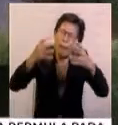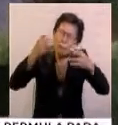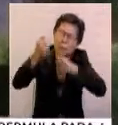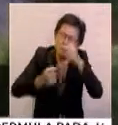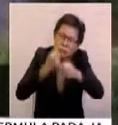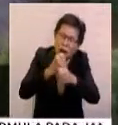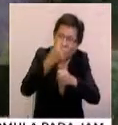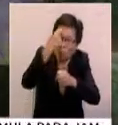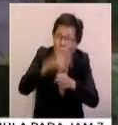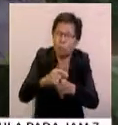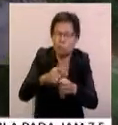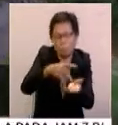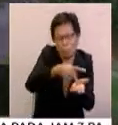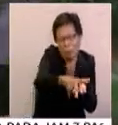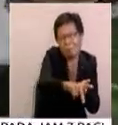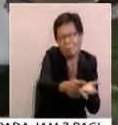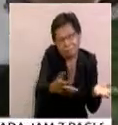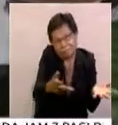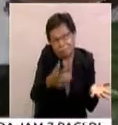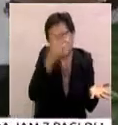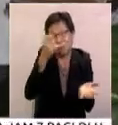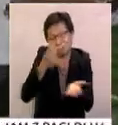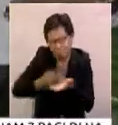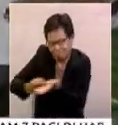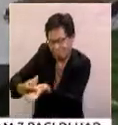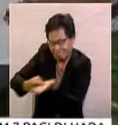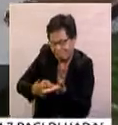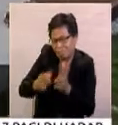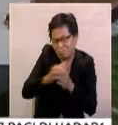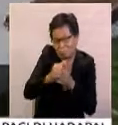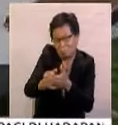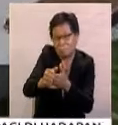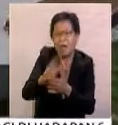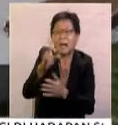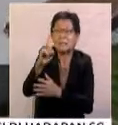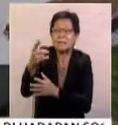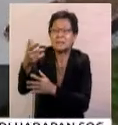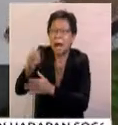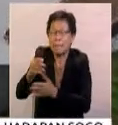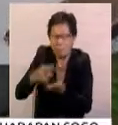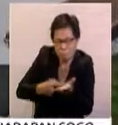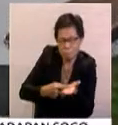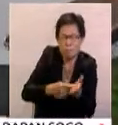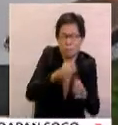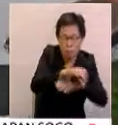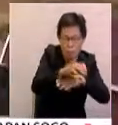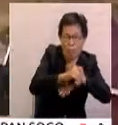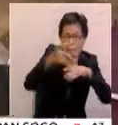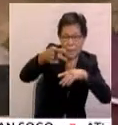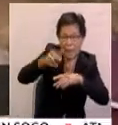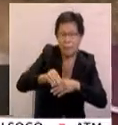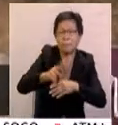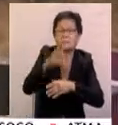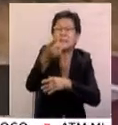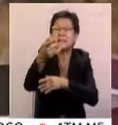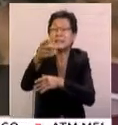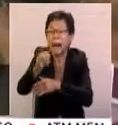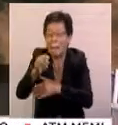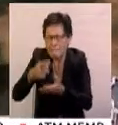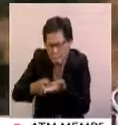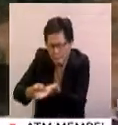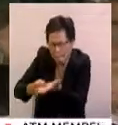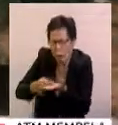tahun untuk diselesaikan. Justru rundingan yang diketuai Tun Daim Zainuddin selaku penasihat Perdana Menteri perlu